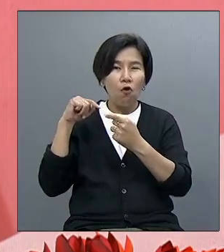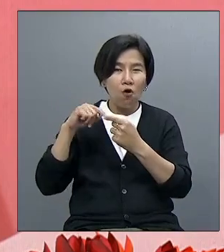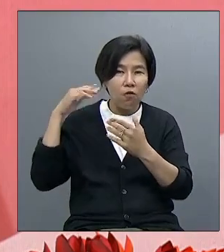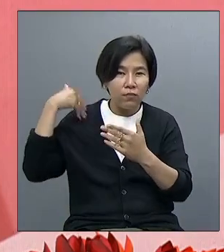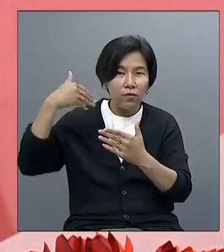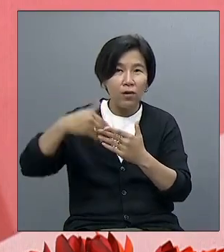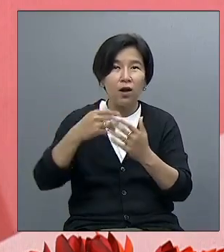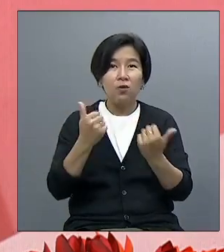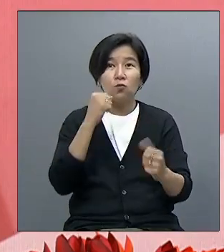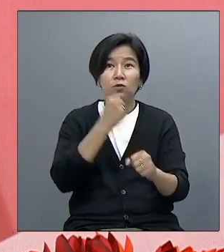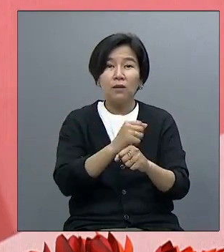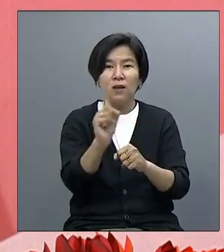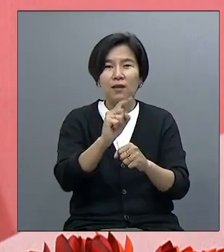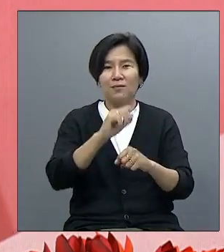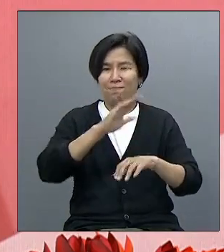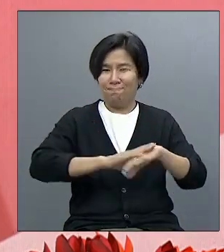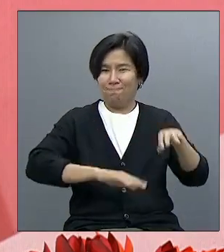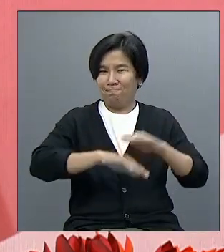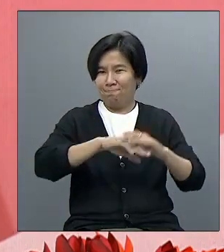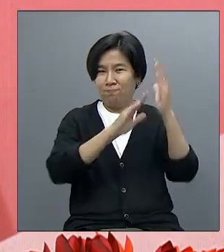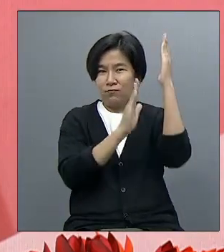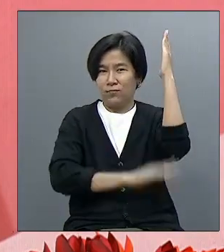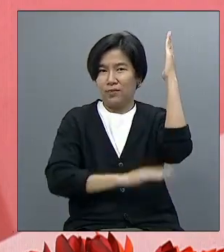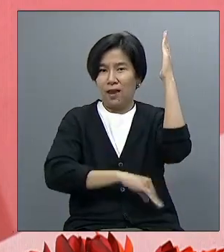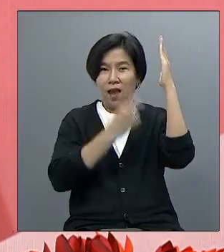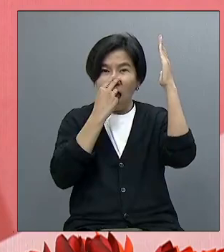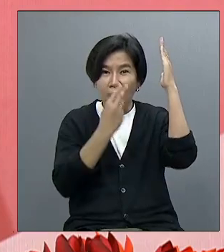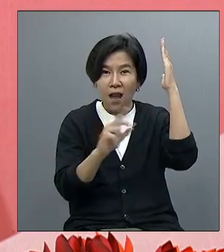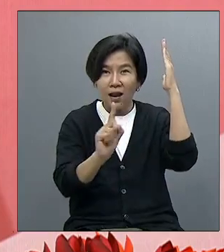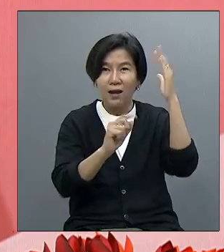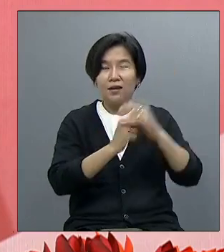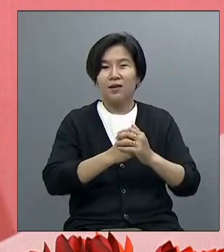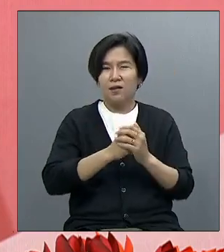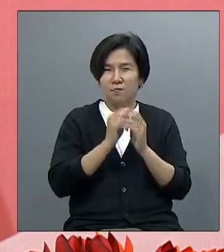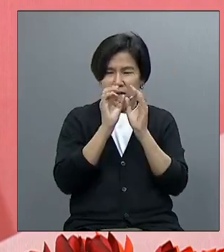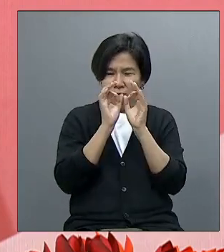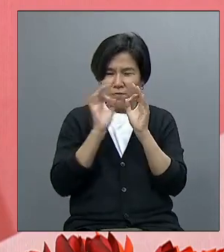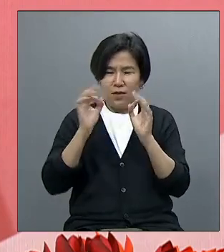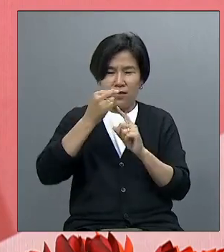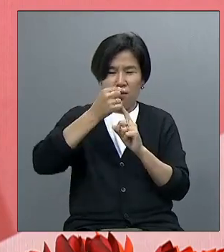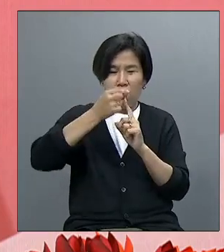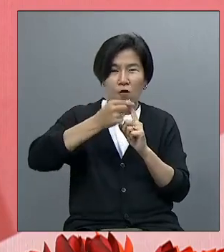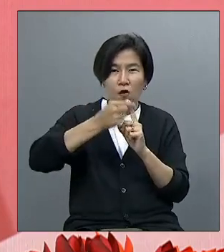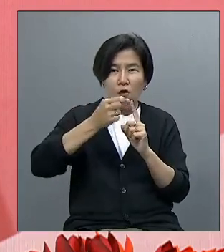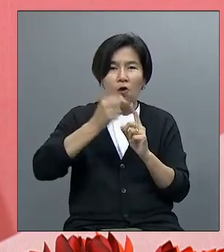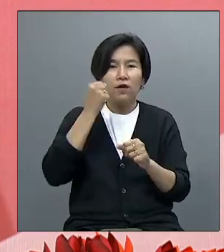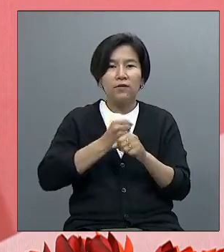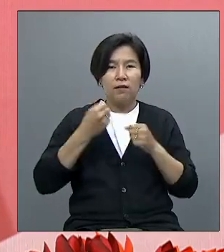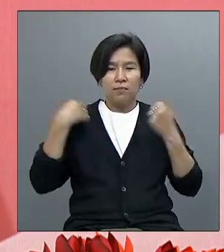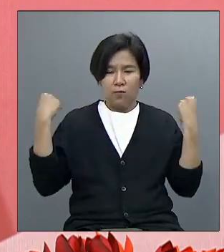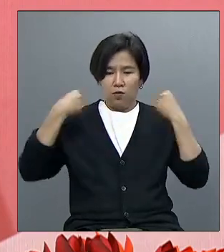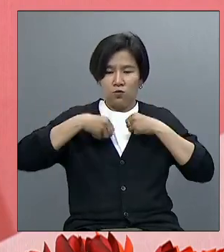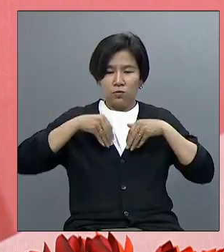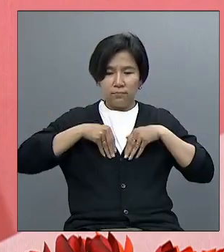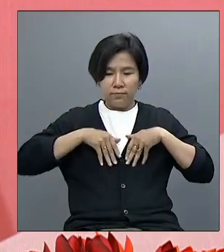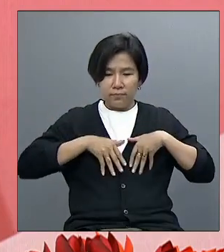งงานฝีมือของทางภาคใต้เราจะเคยเห็นนะครับงานร้อยลูกปัดมโนราซึ่งที่จังหวัดสงขลาเนี่ยมีช่างรุ่นใหม่คนหนึ่งเนี่ยนะครับเขา